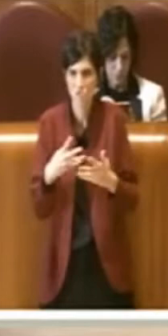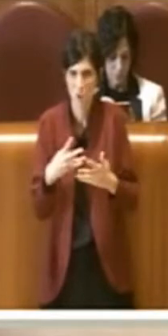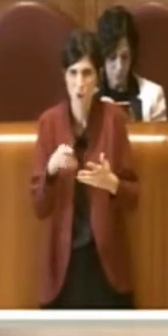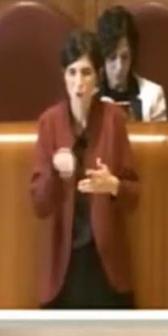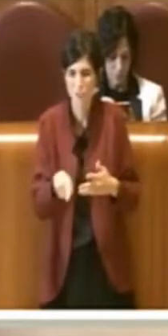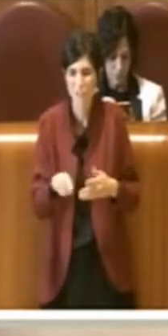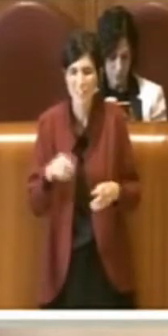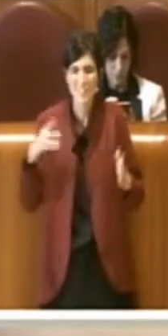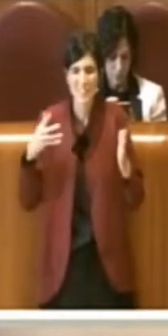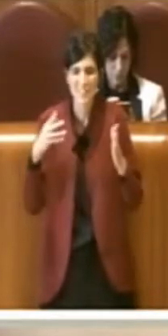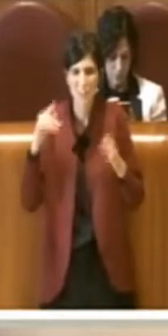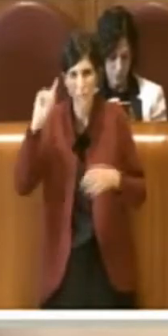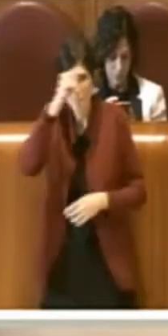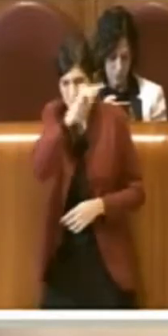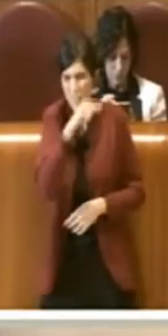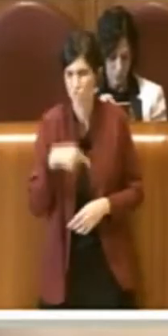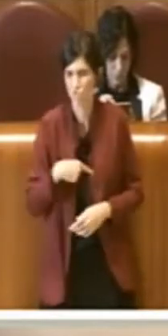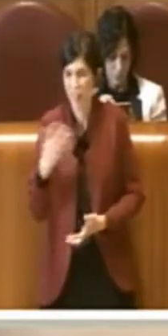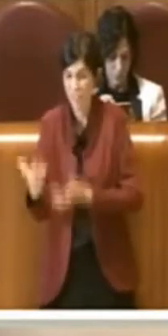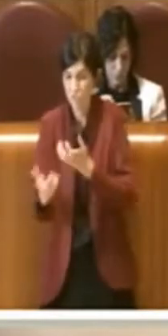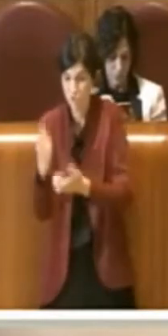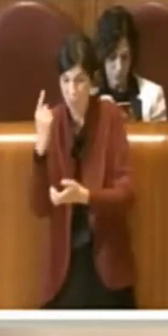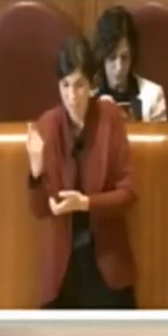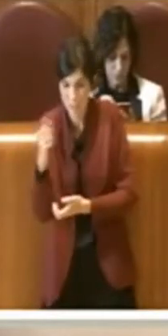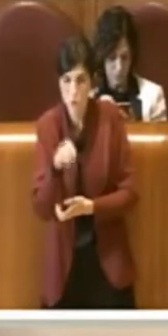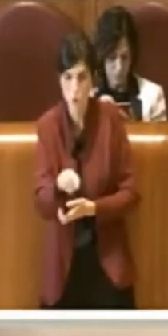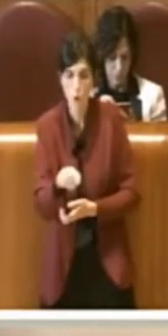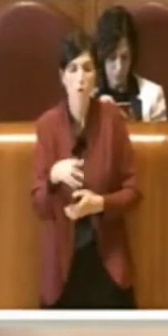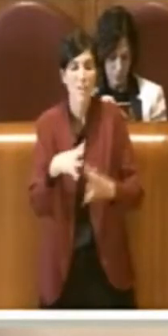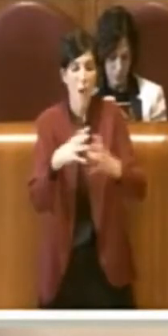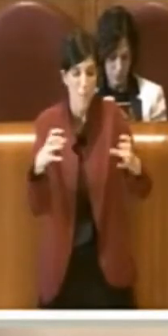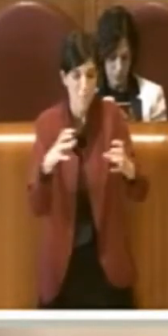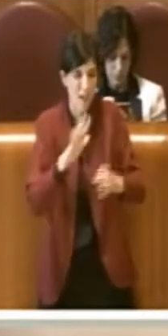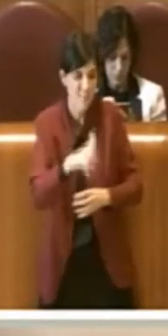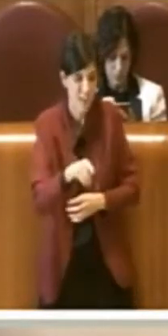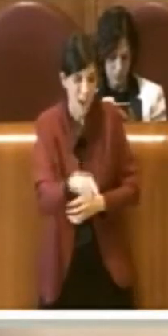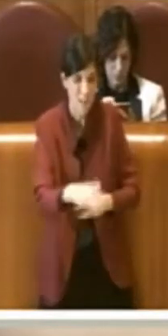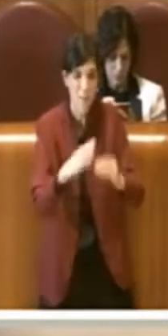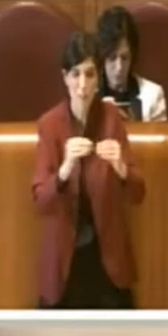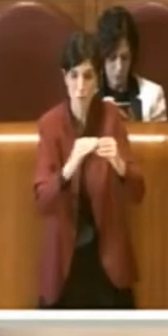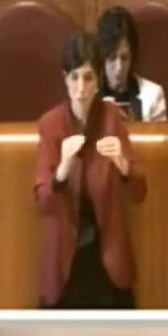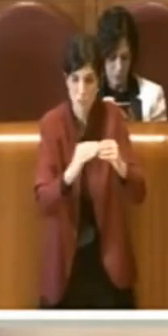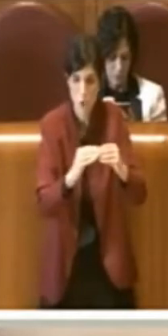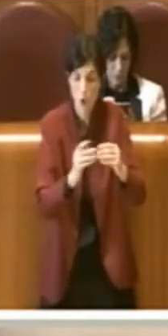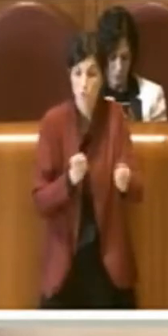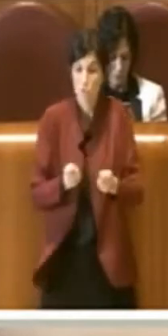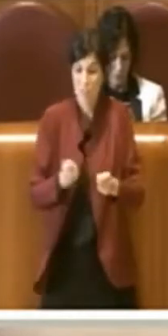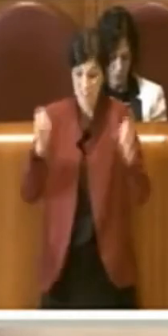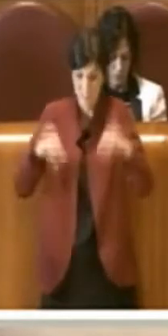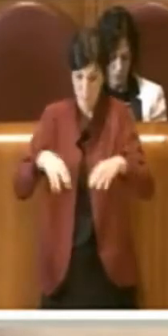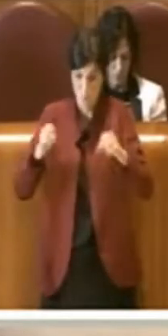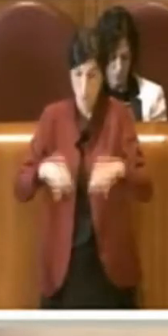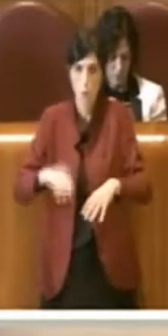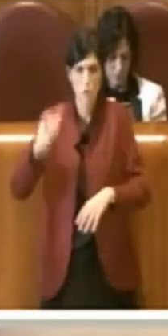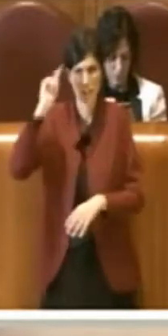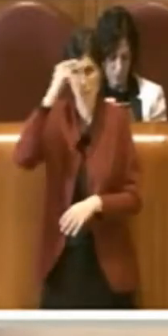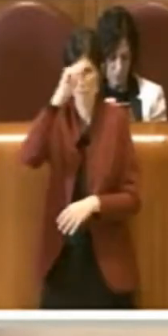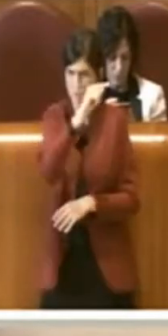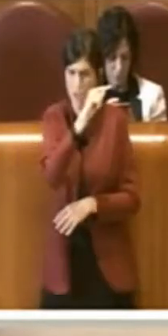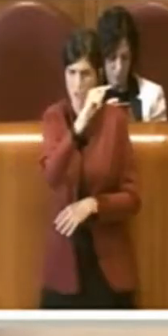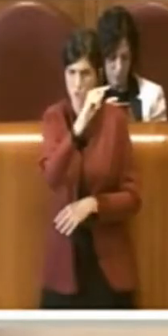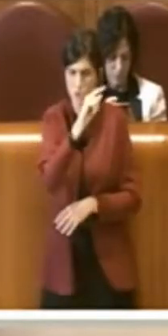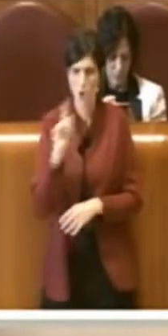incendio, con due impianti che vanno in manutenzione, diventa veramente difficile la gestione dei rifiuti. E invece lì tutti sempre a